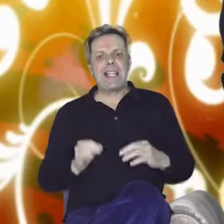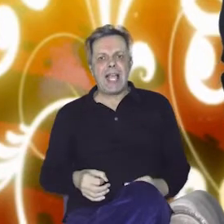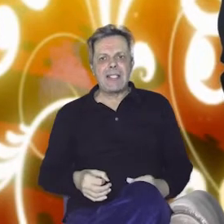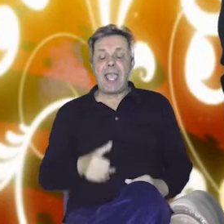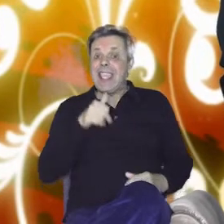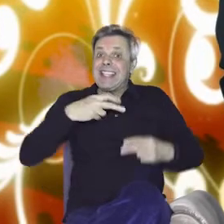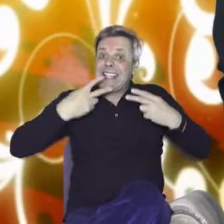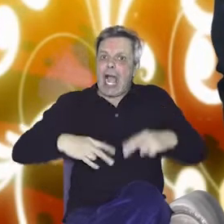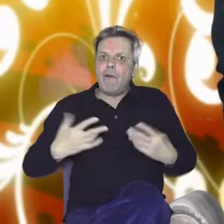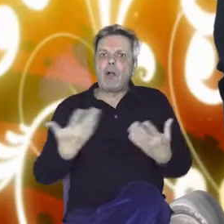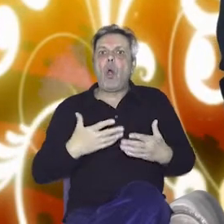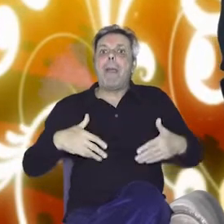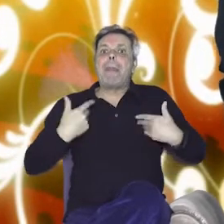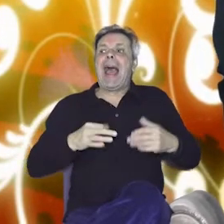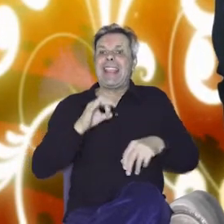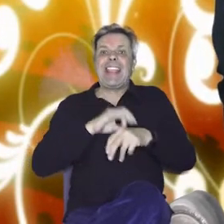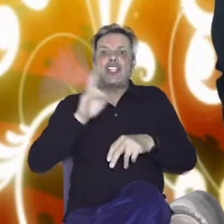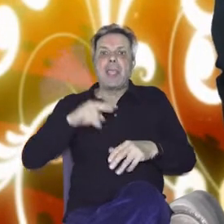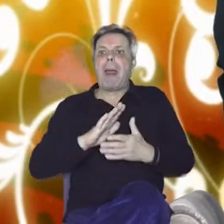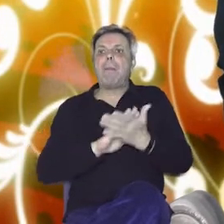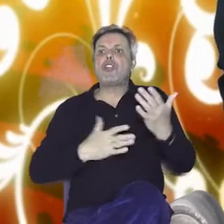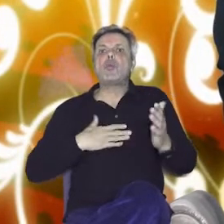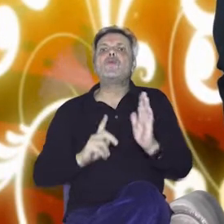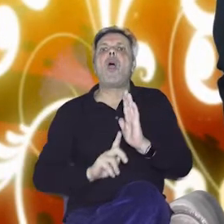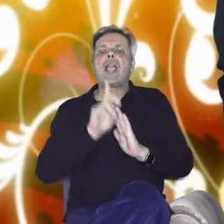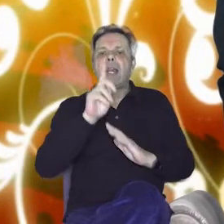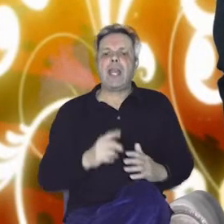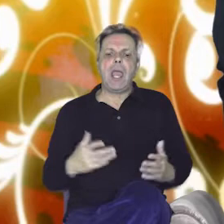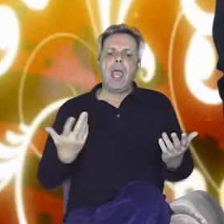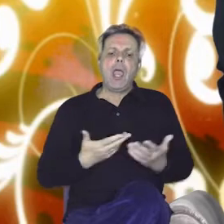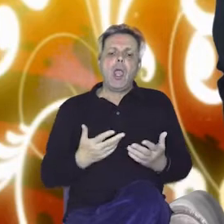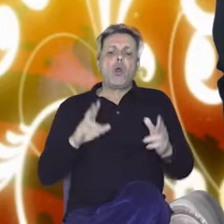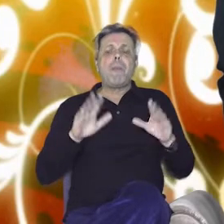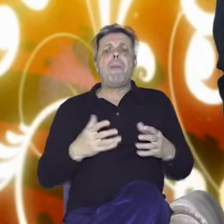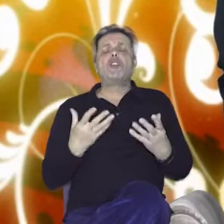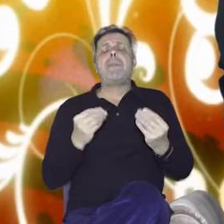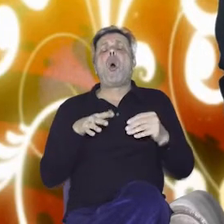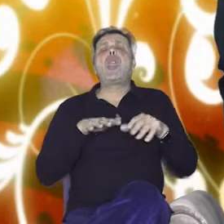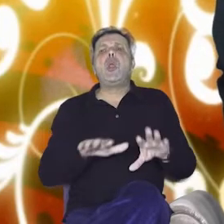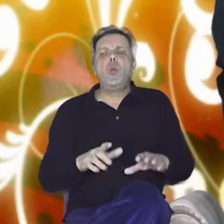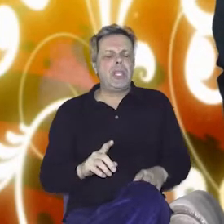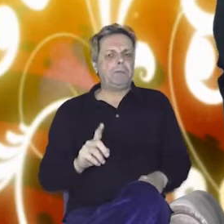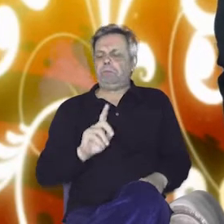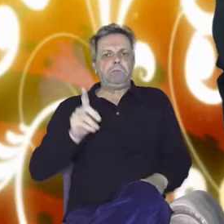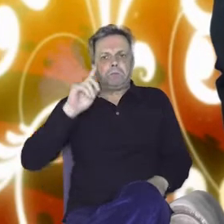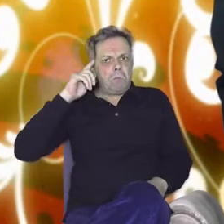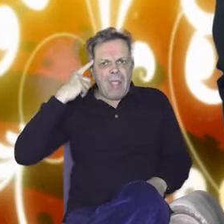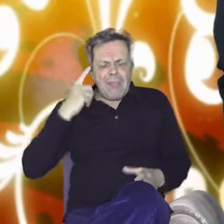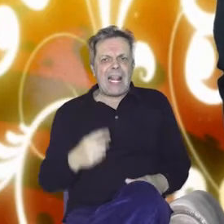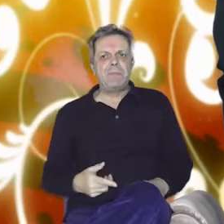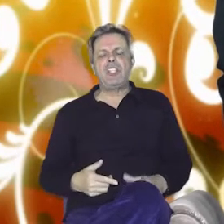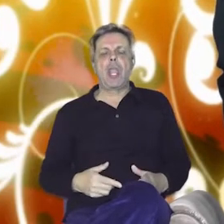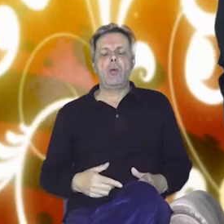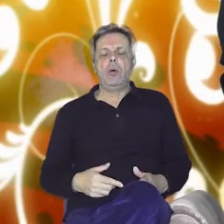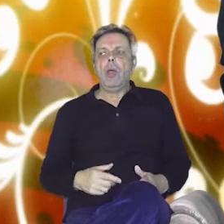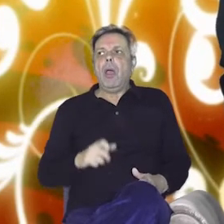koji mladi liječnik ima na početku svoje karijere, o kojima možda mnogi ljudi niti ne pomišljaju. Znate, čovjek